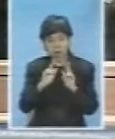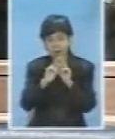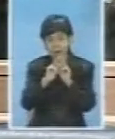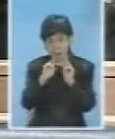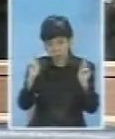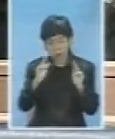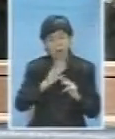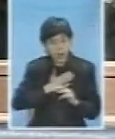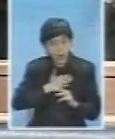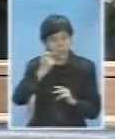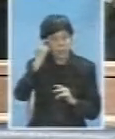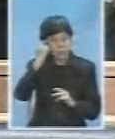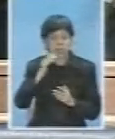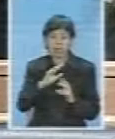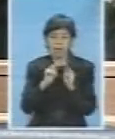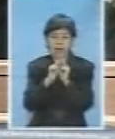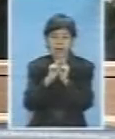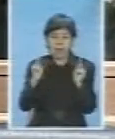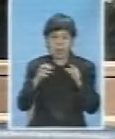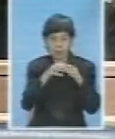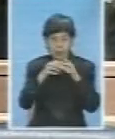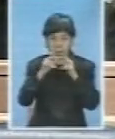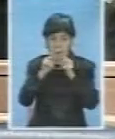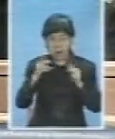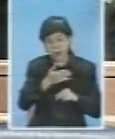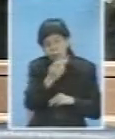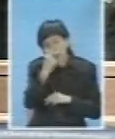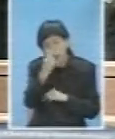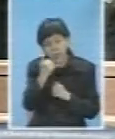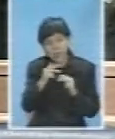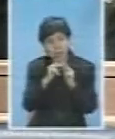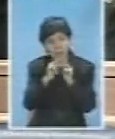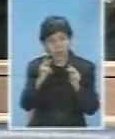การแต่ผมคิดว่าถ้าทางคณะกรรมการซึ่งผมเห็นว่า